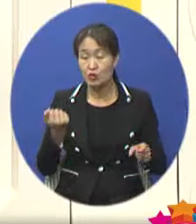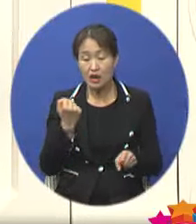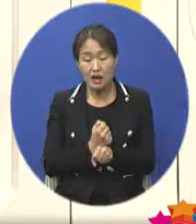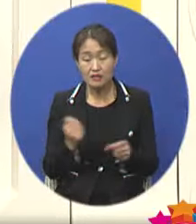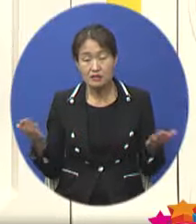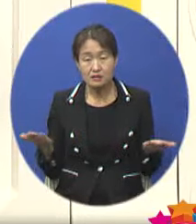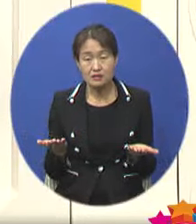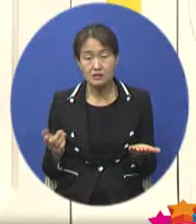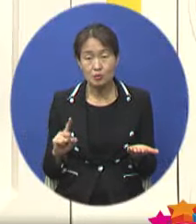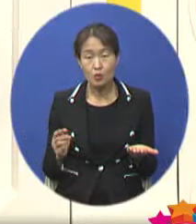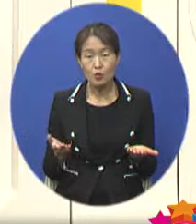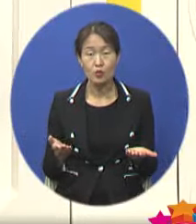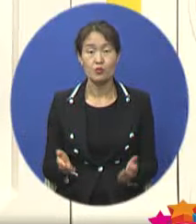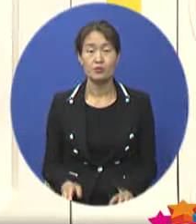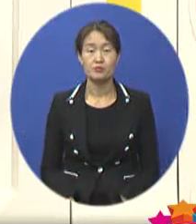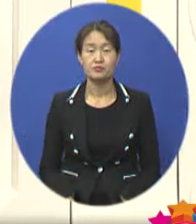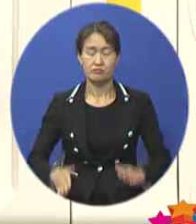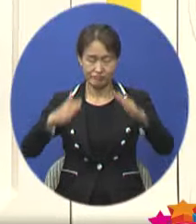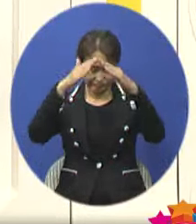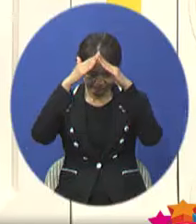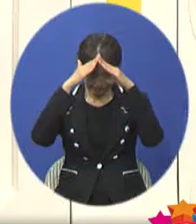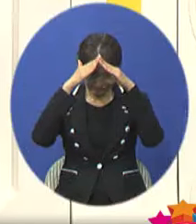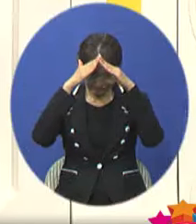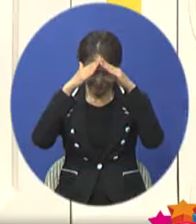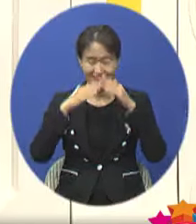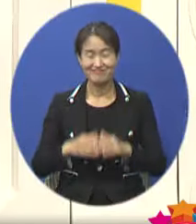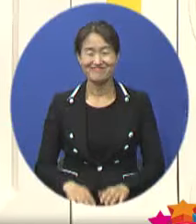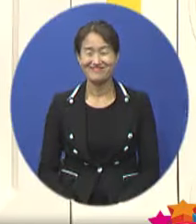계신가요? 아, 집에서 뭐, 그냥,